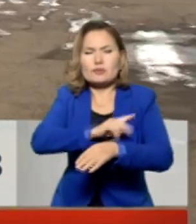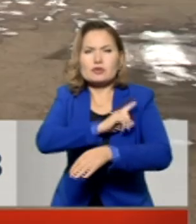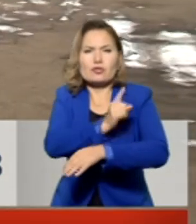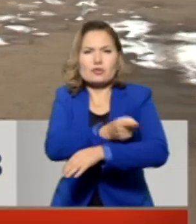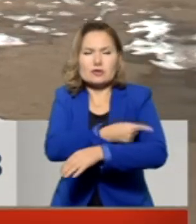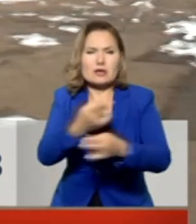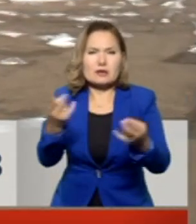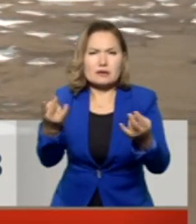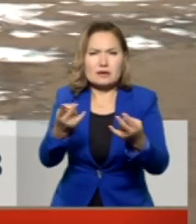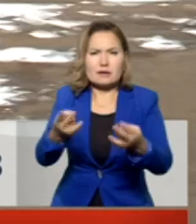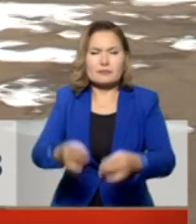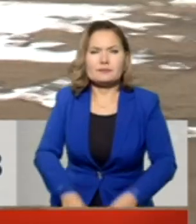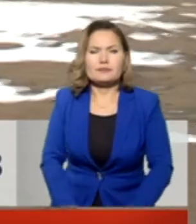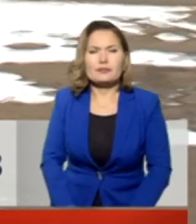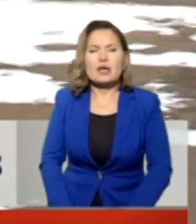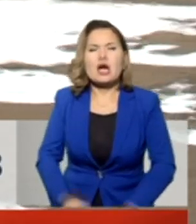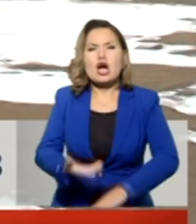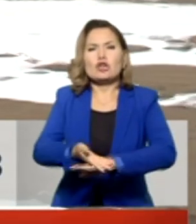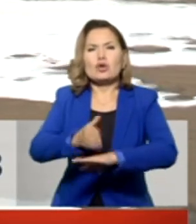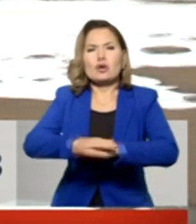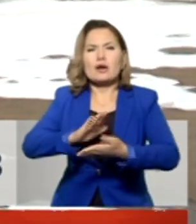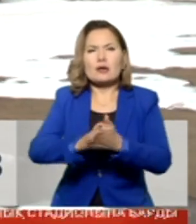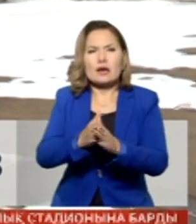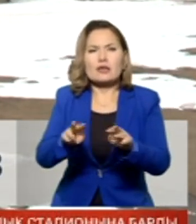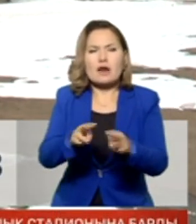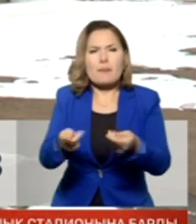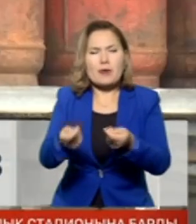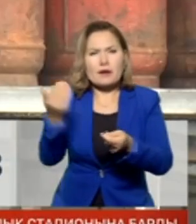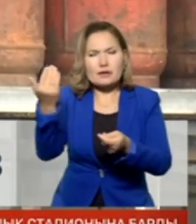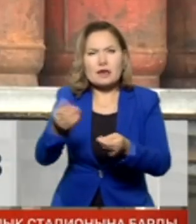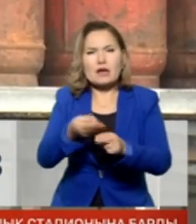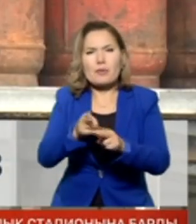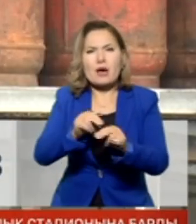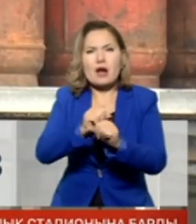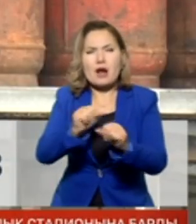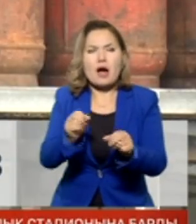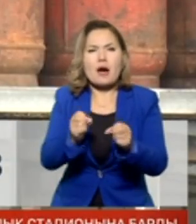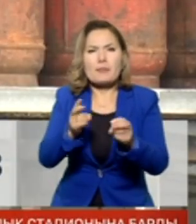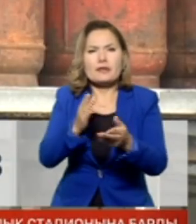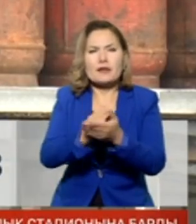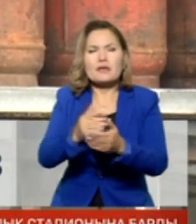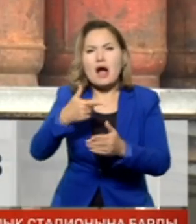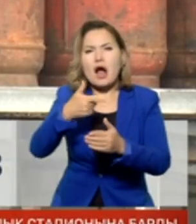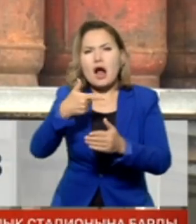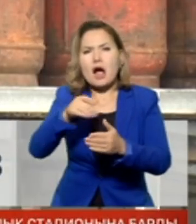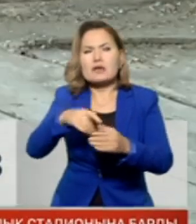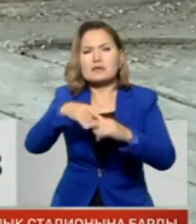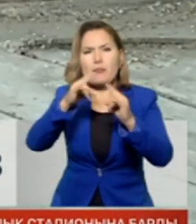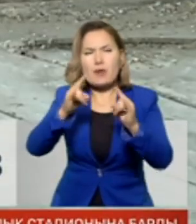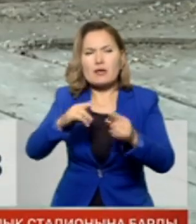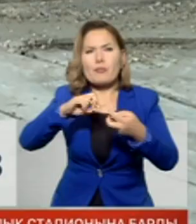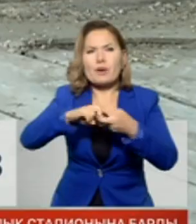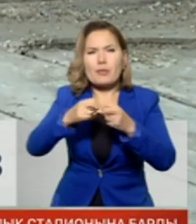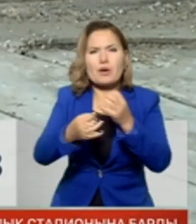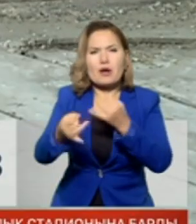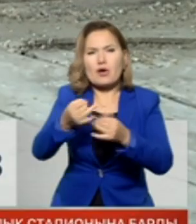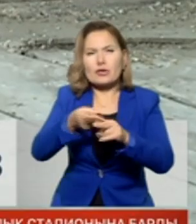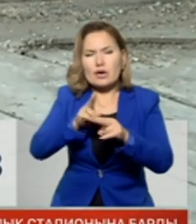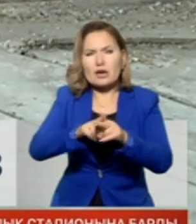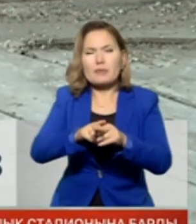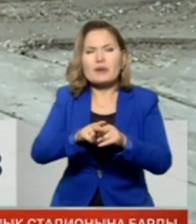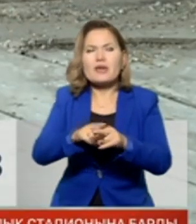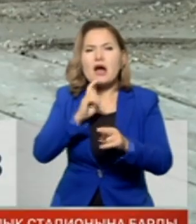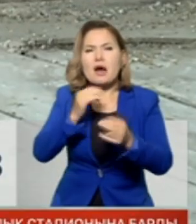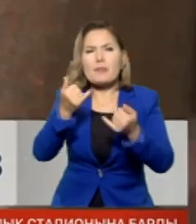күшейтіңіздер. Ал төтенше жағдай министрі жарылып кету қаупі бар газ баллондардың мәселесін көтерді. Бұл ретте